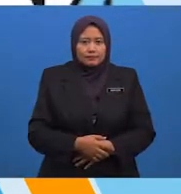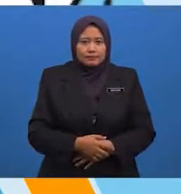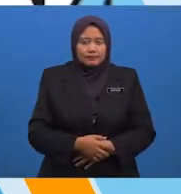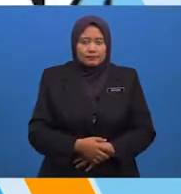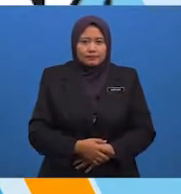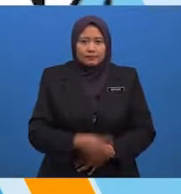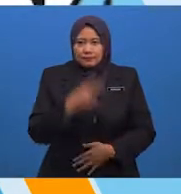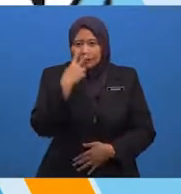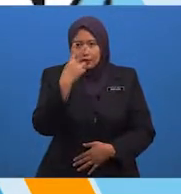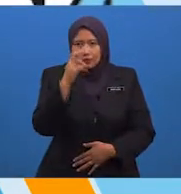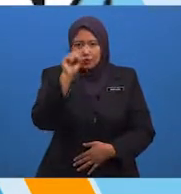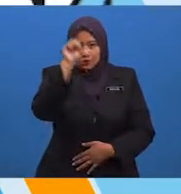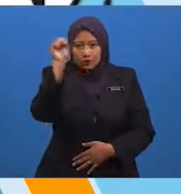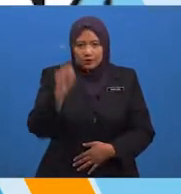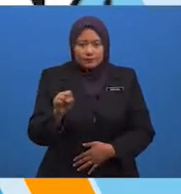Perhatikan soalan ini.